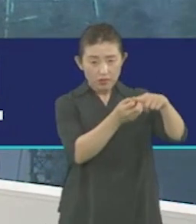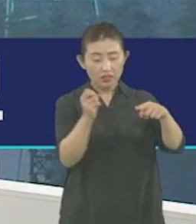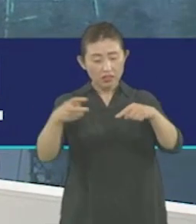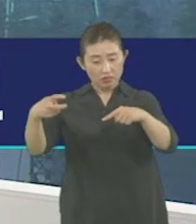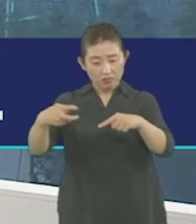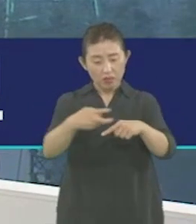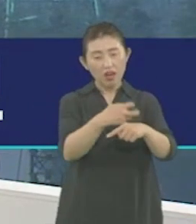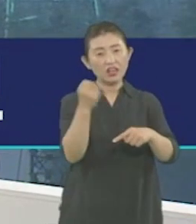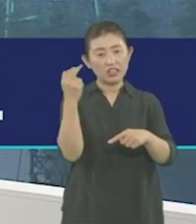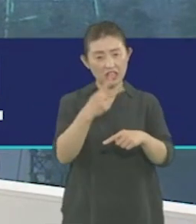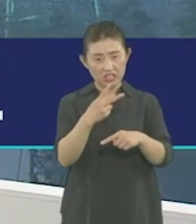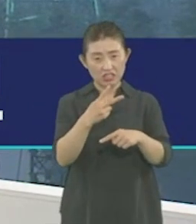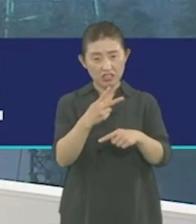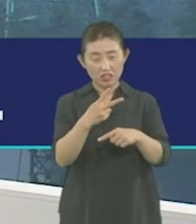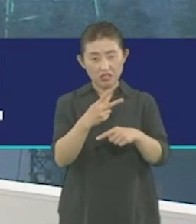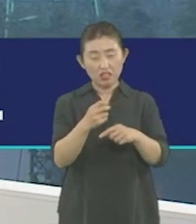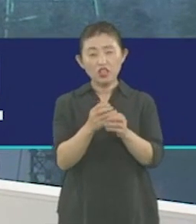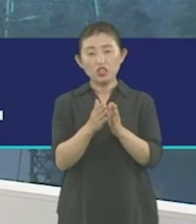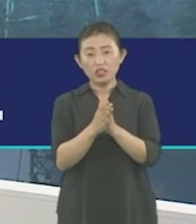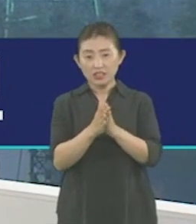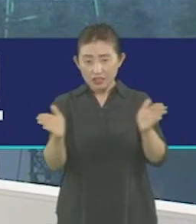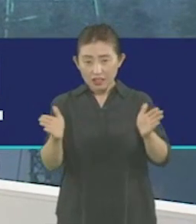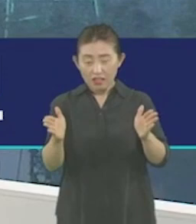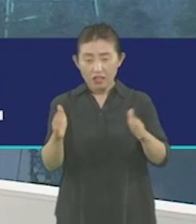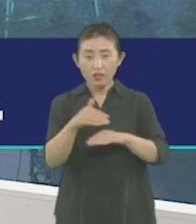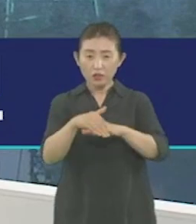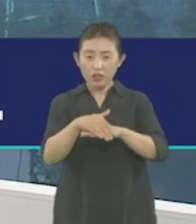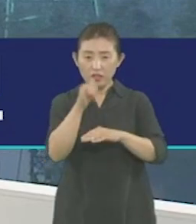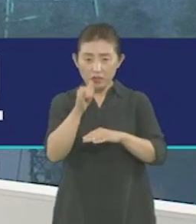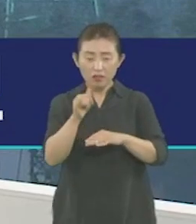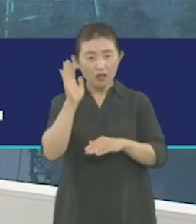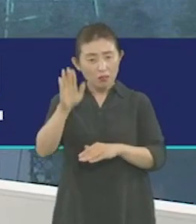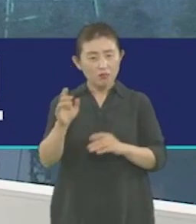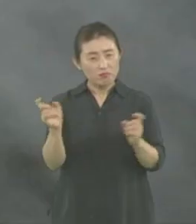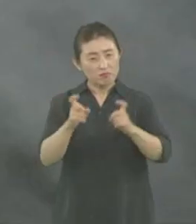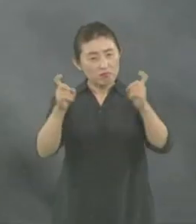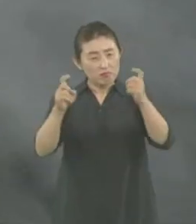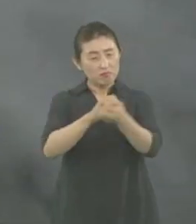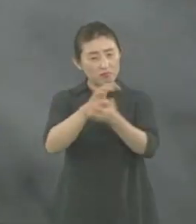조짐을 보이면서 진통이 예상됩니다. 노동현 기자입니다.